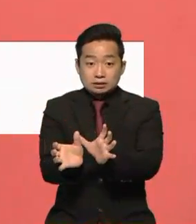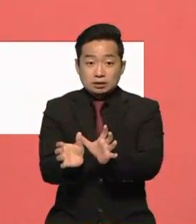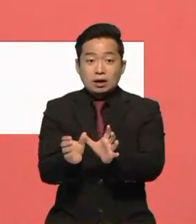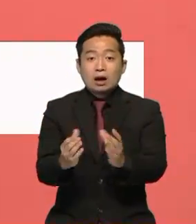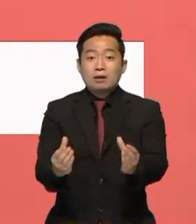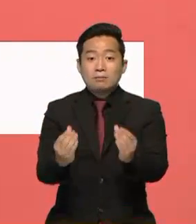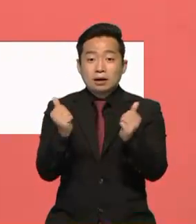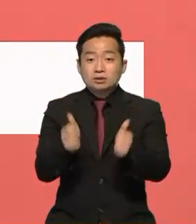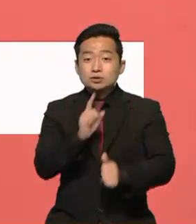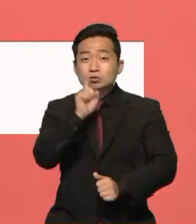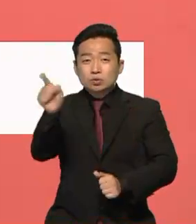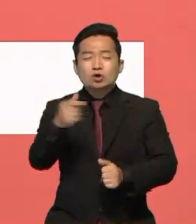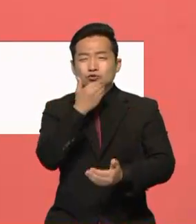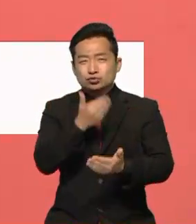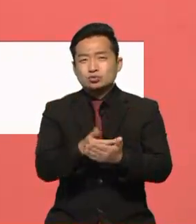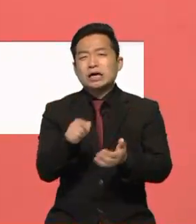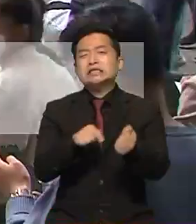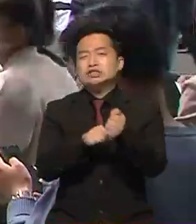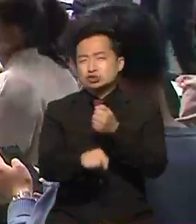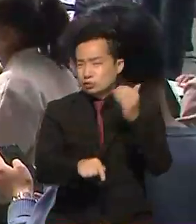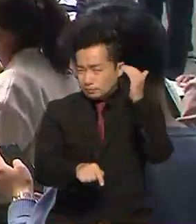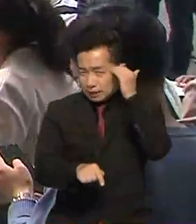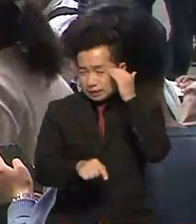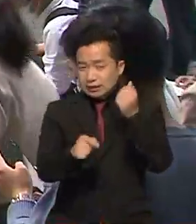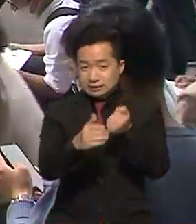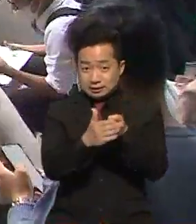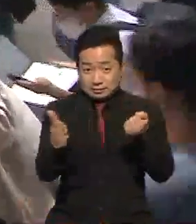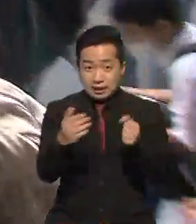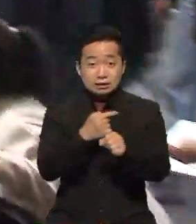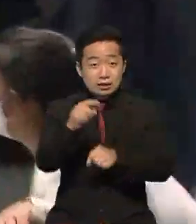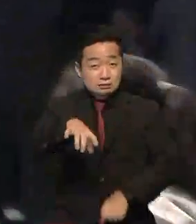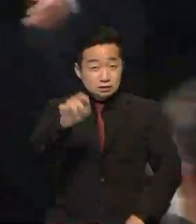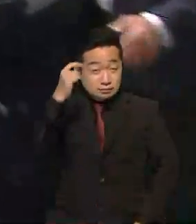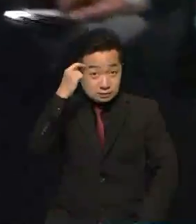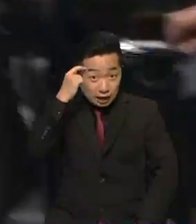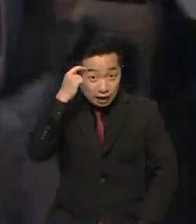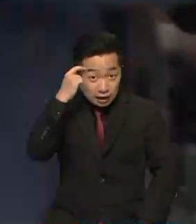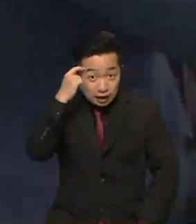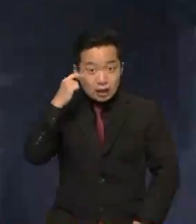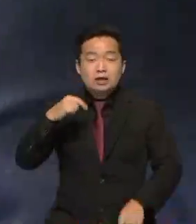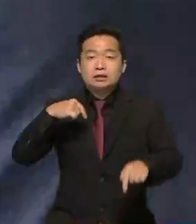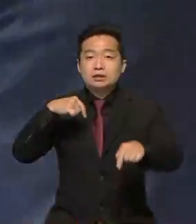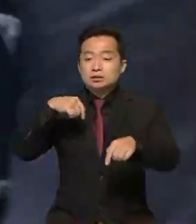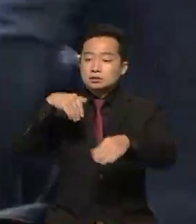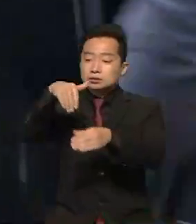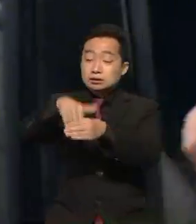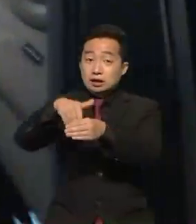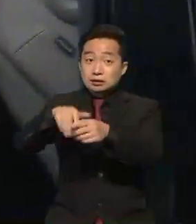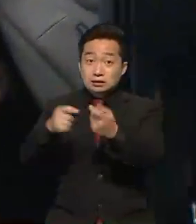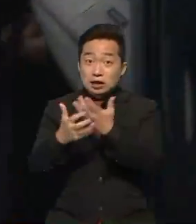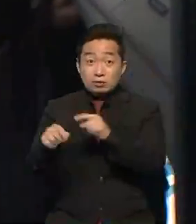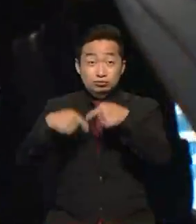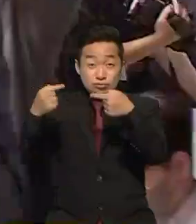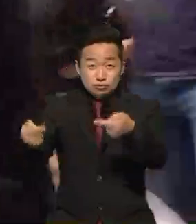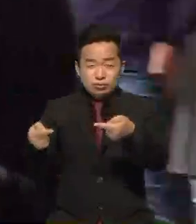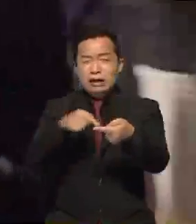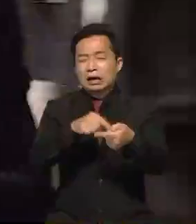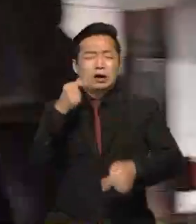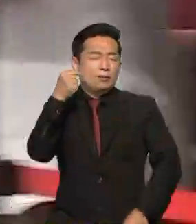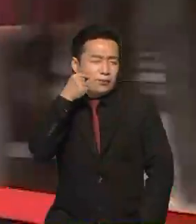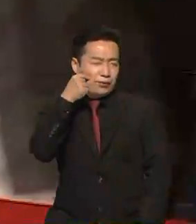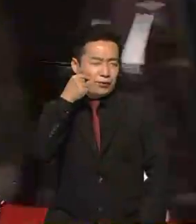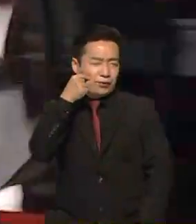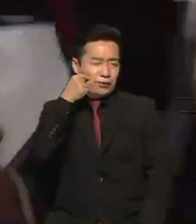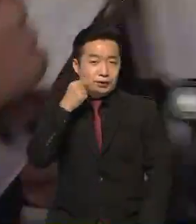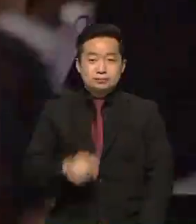한 것이 핵심 이유가 되고요. 내년 초로 예상되는 전당대회 출마는 무산됐습니다. 이 전